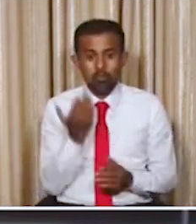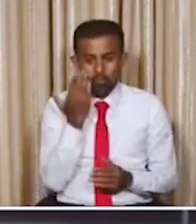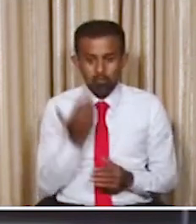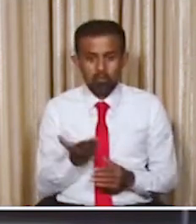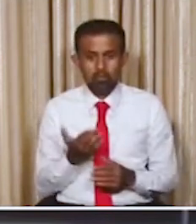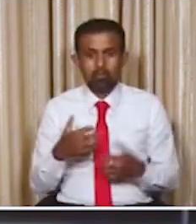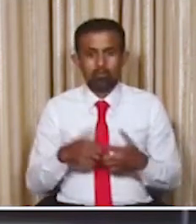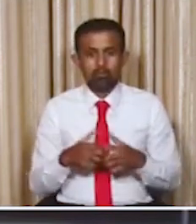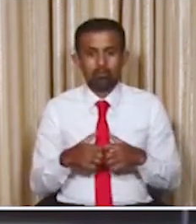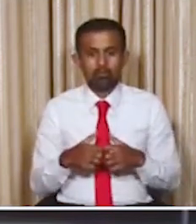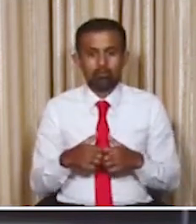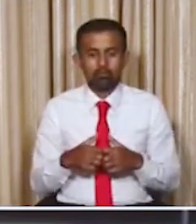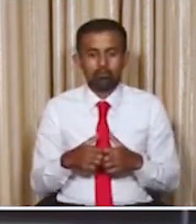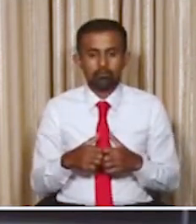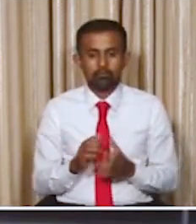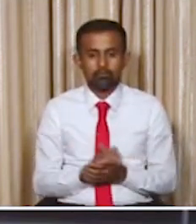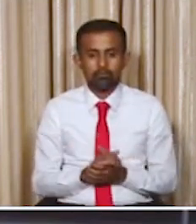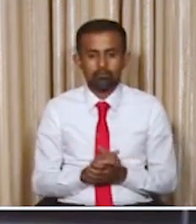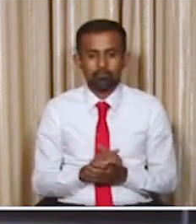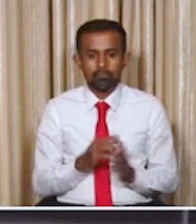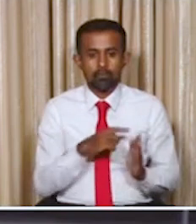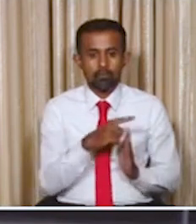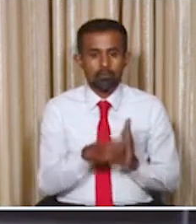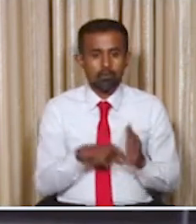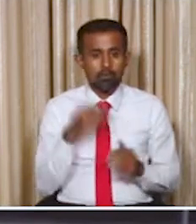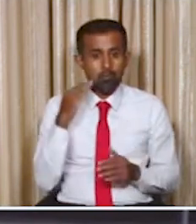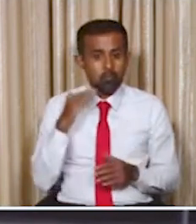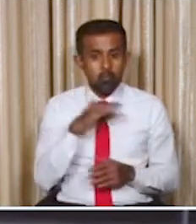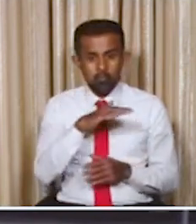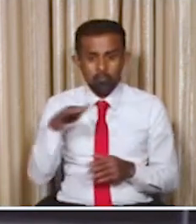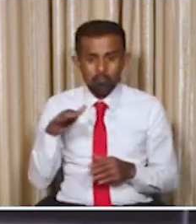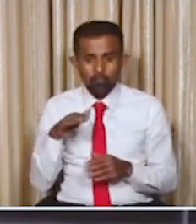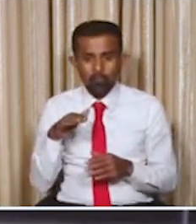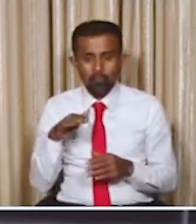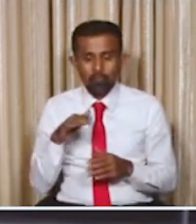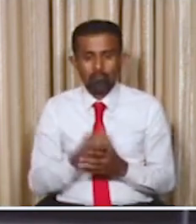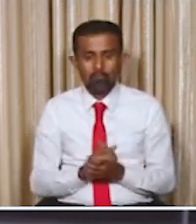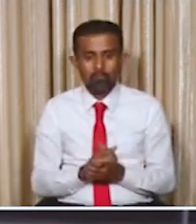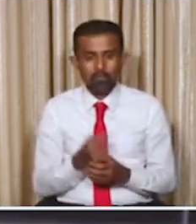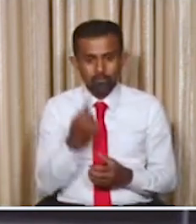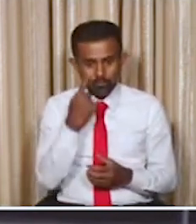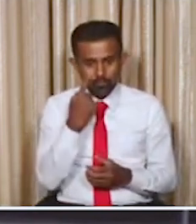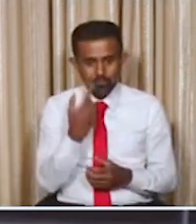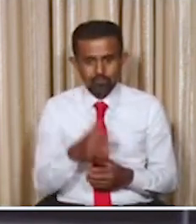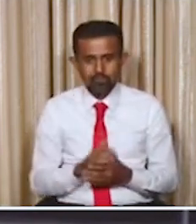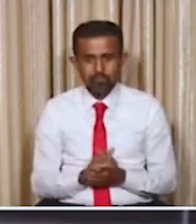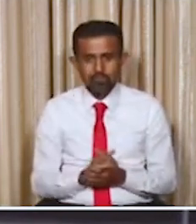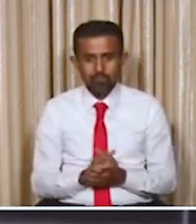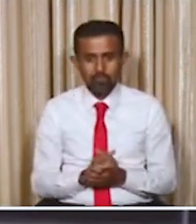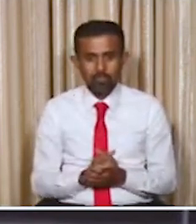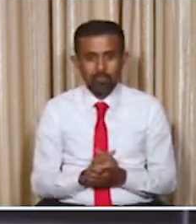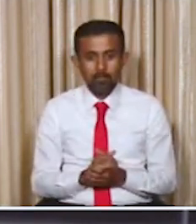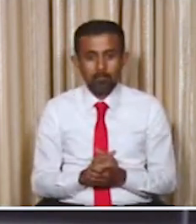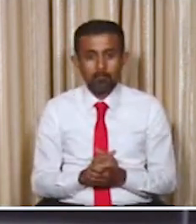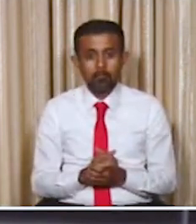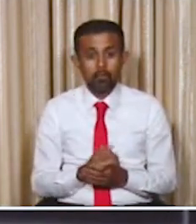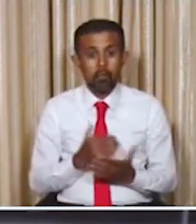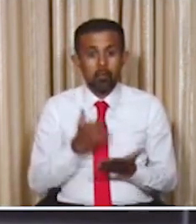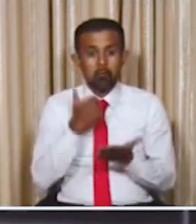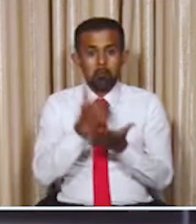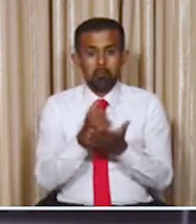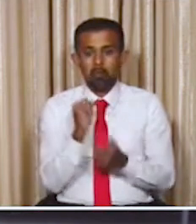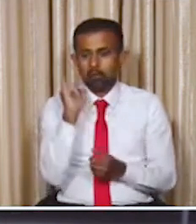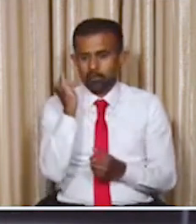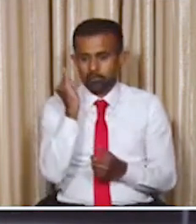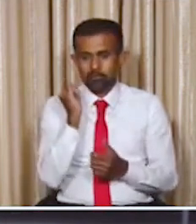තත්ත්වය. මේ රටේ ජනතාව අද දෙයක් අපි දැක්කා මේ මහ බැංකු අධිපති.